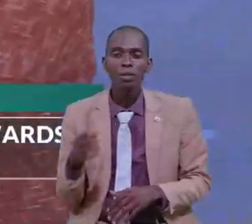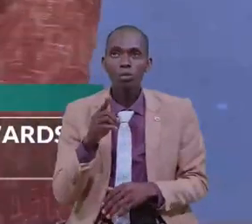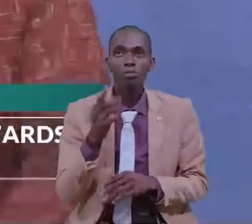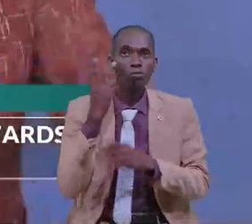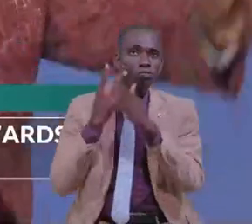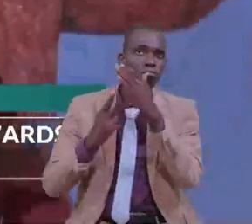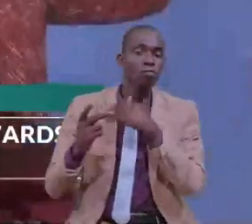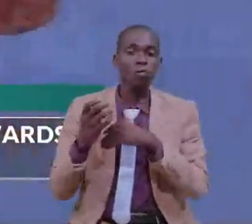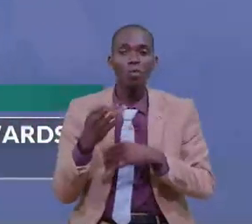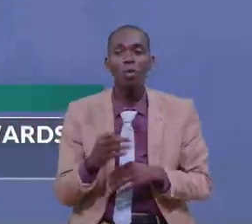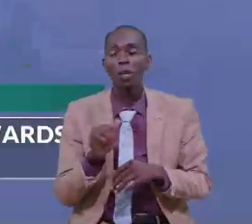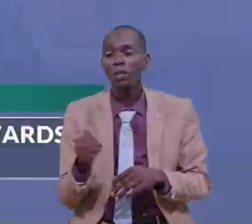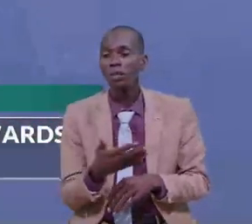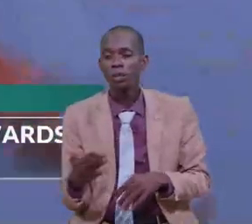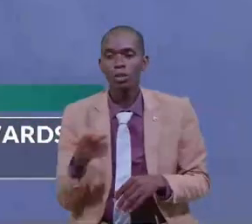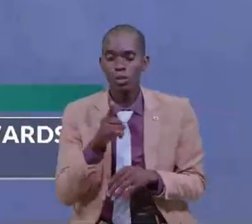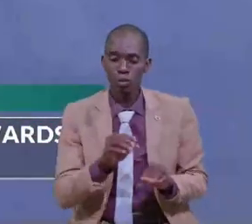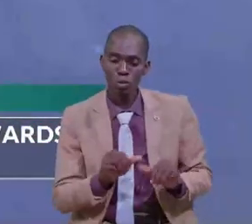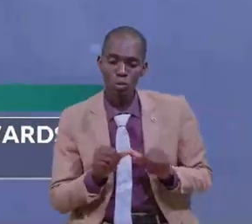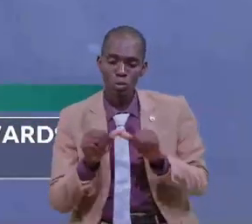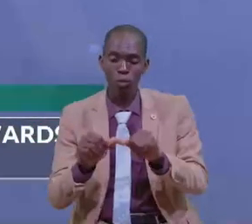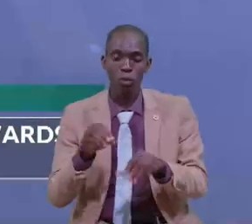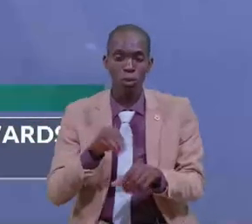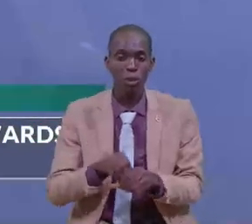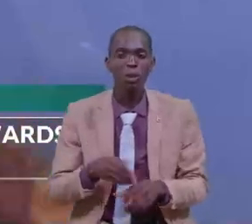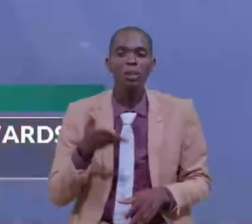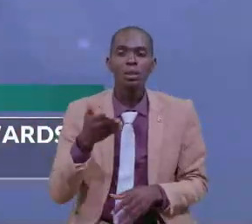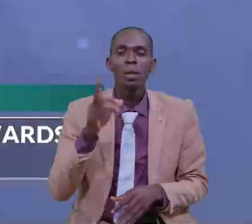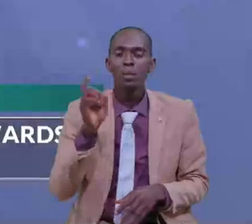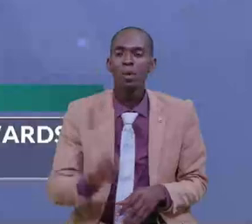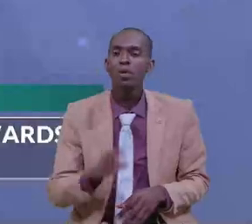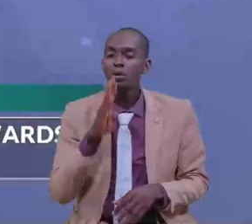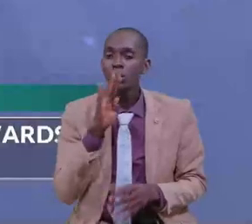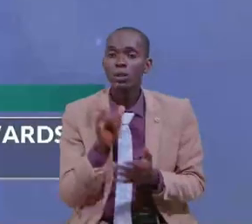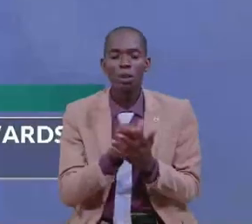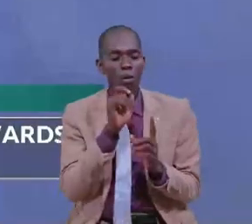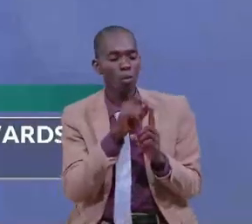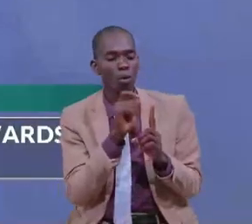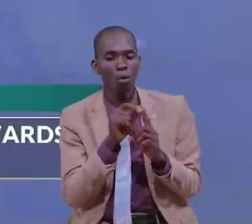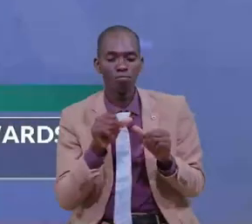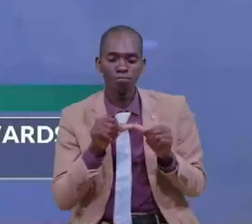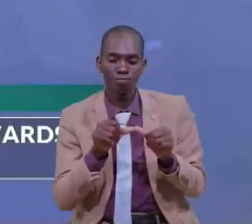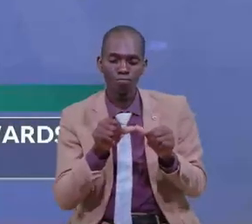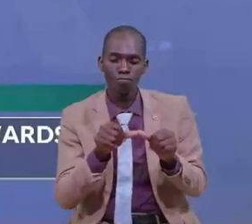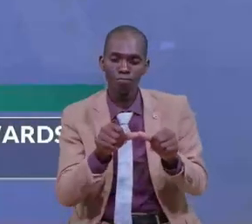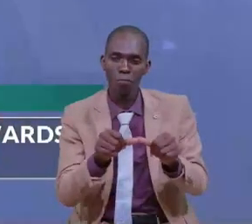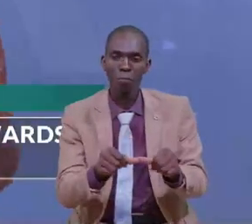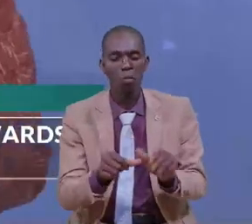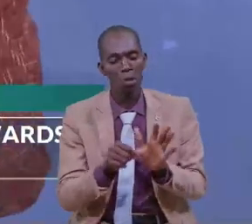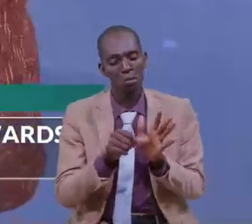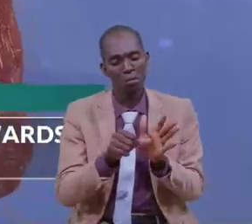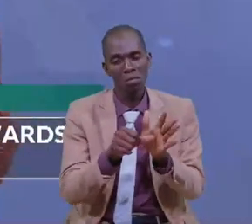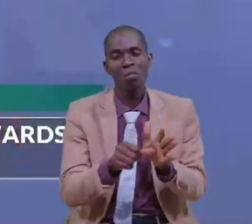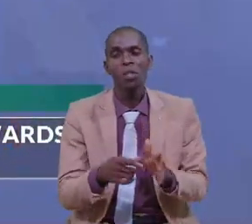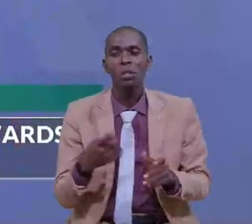que vous voulez faire, il faut ce mot persévérance. La persévérance